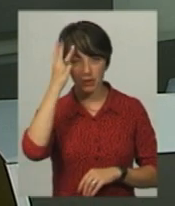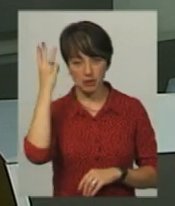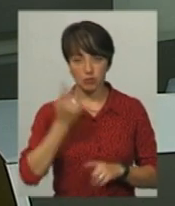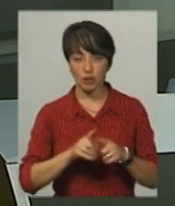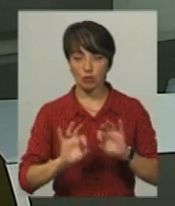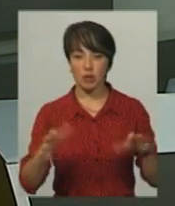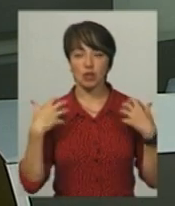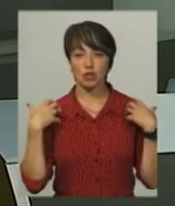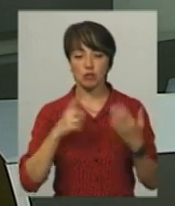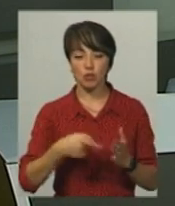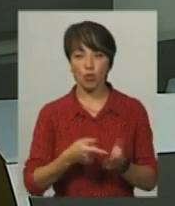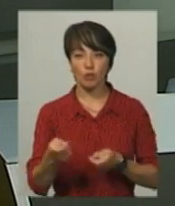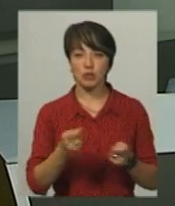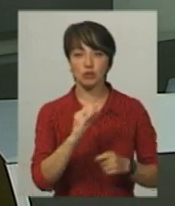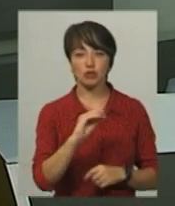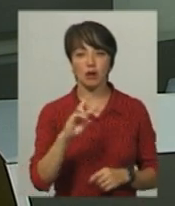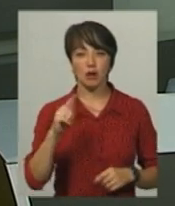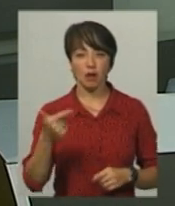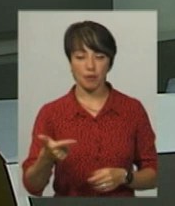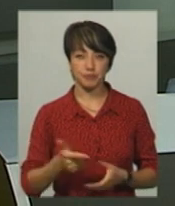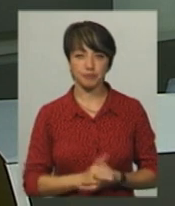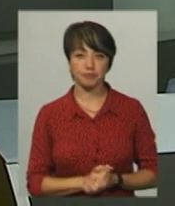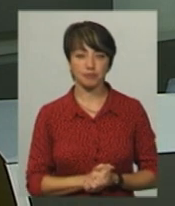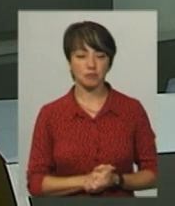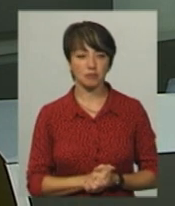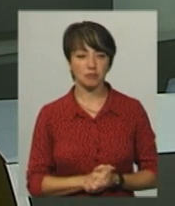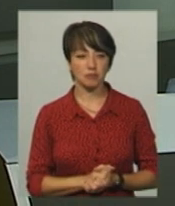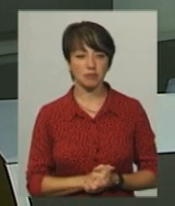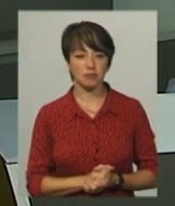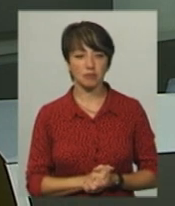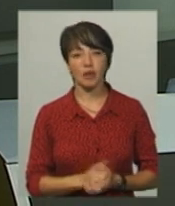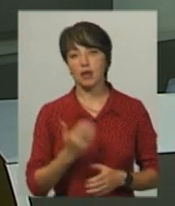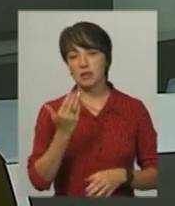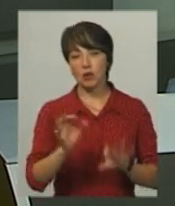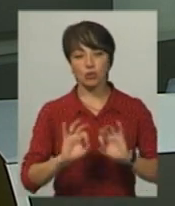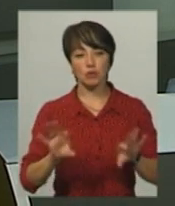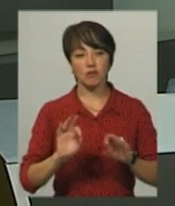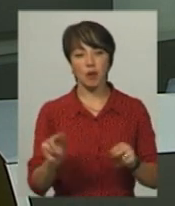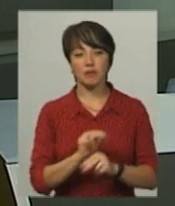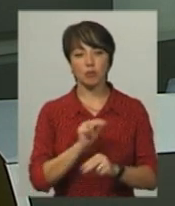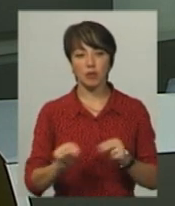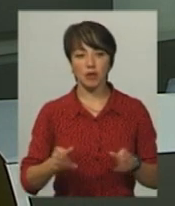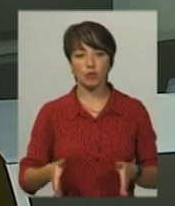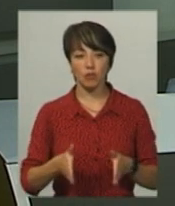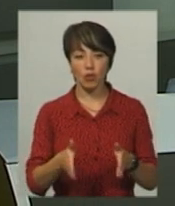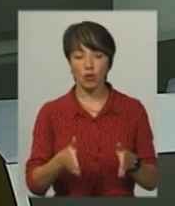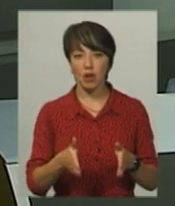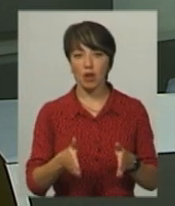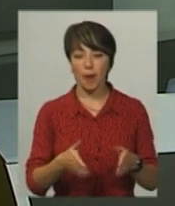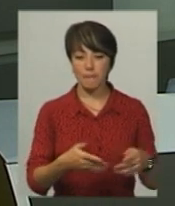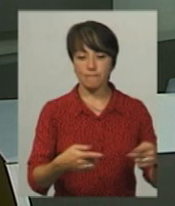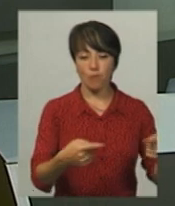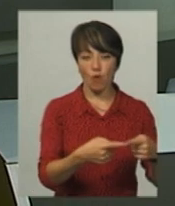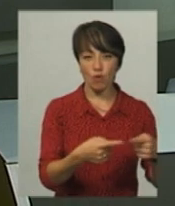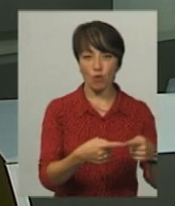це розповів начальник міського управління житлово-комунального господарства Василь Новачок. За його словами, відремонтували дорогу від провулку Геологів